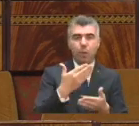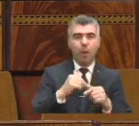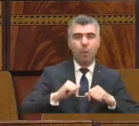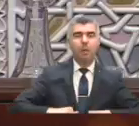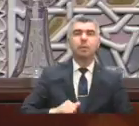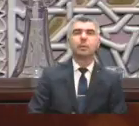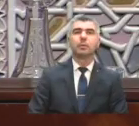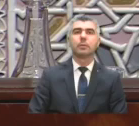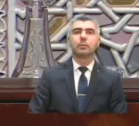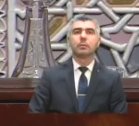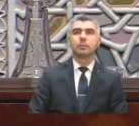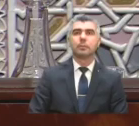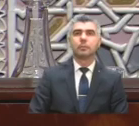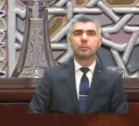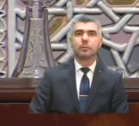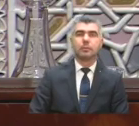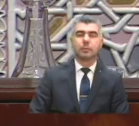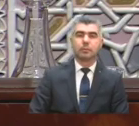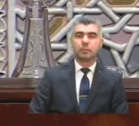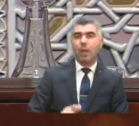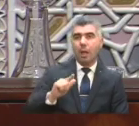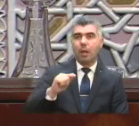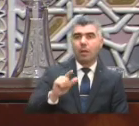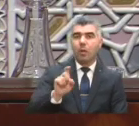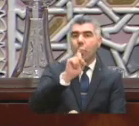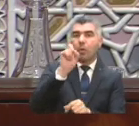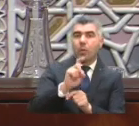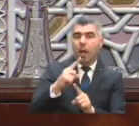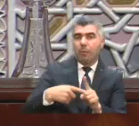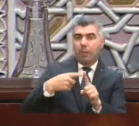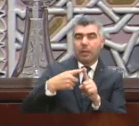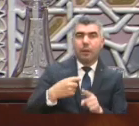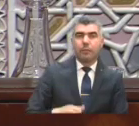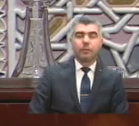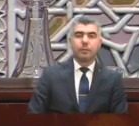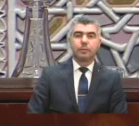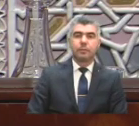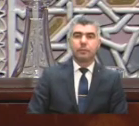شكرا السيد النائب. هل هناك تعقيبات اضافيه؟